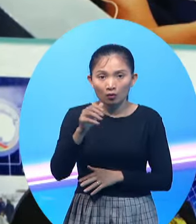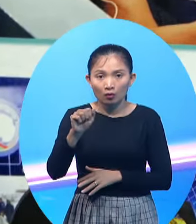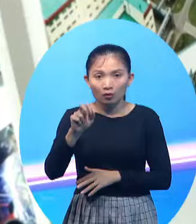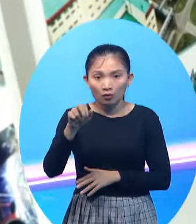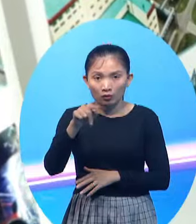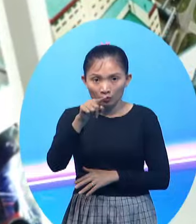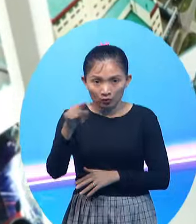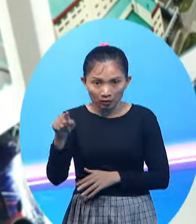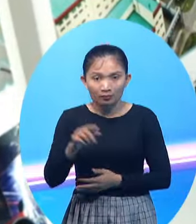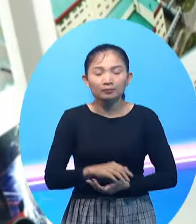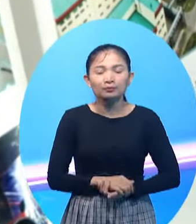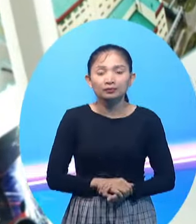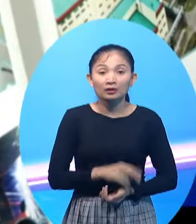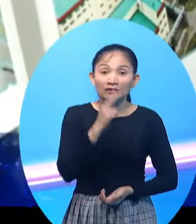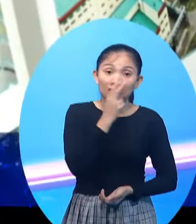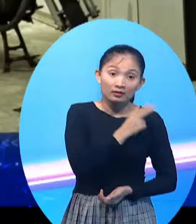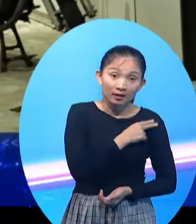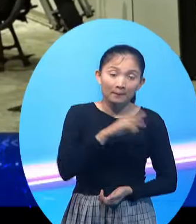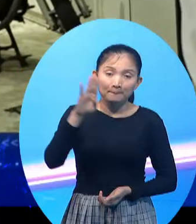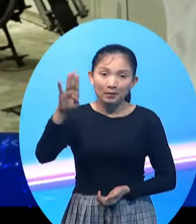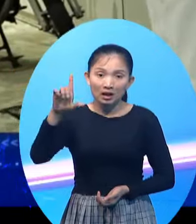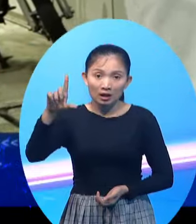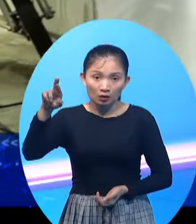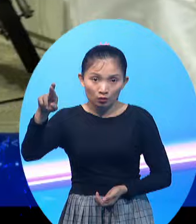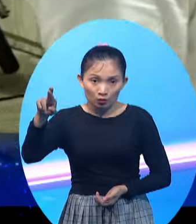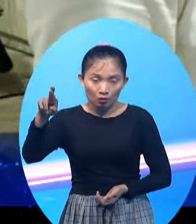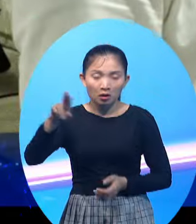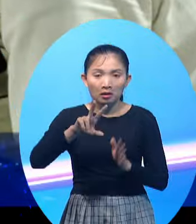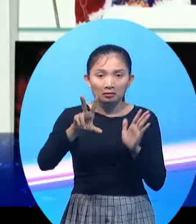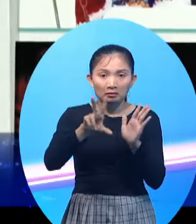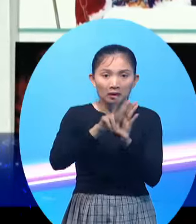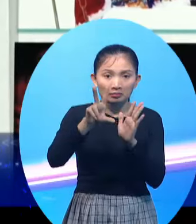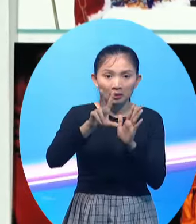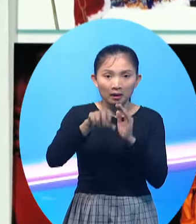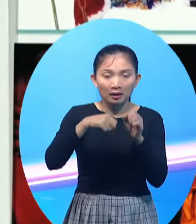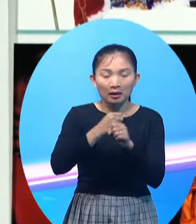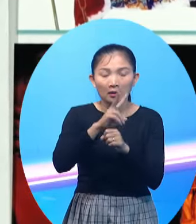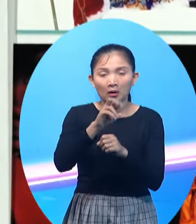Belarus trong 8 tháng đầu năm 2024 đạt hơn 2 triệu đô la Mỹ. Kết quả